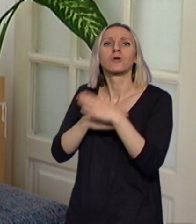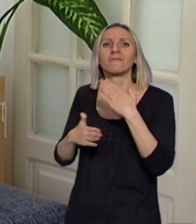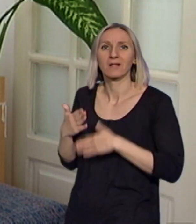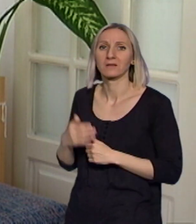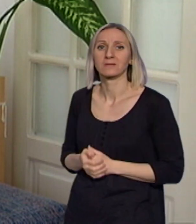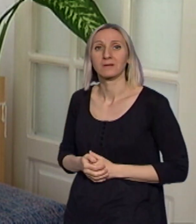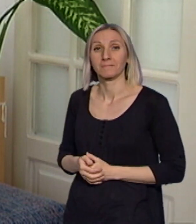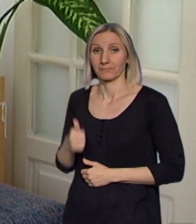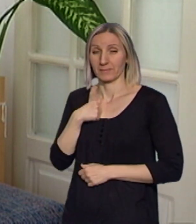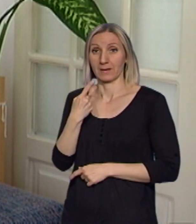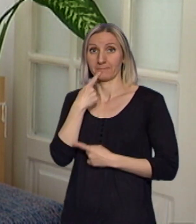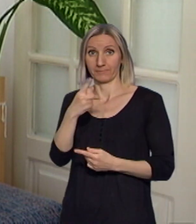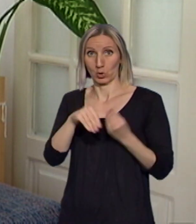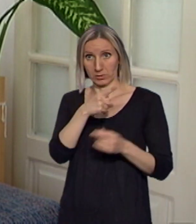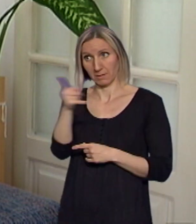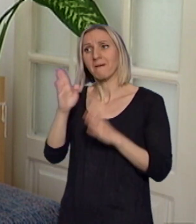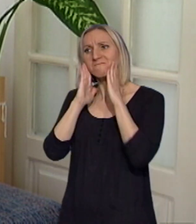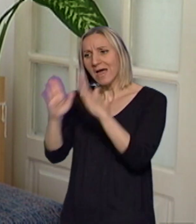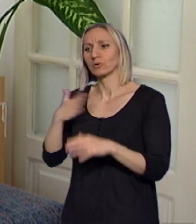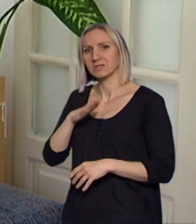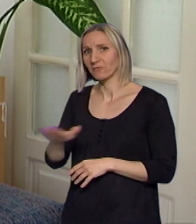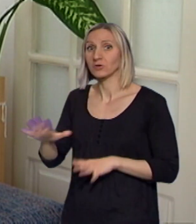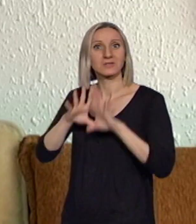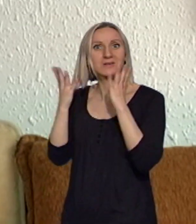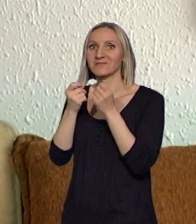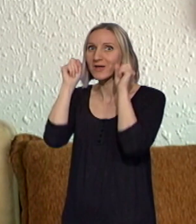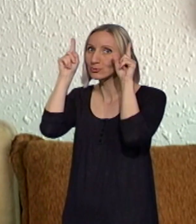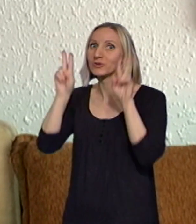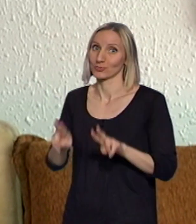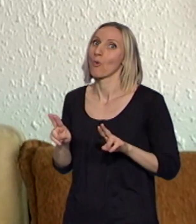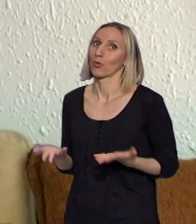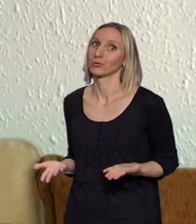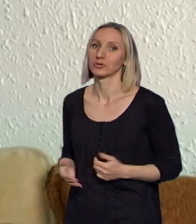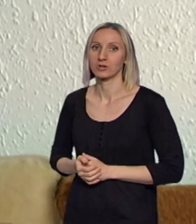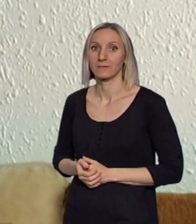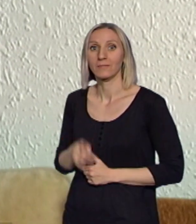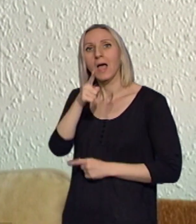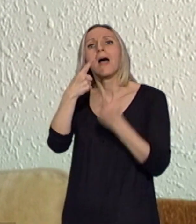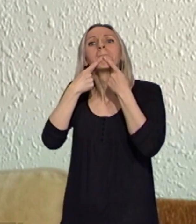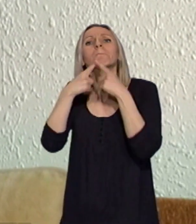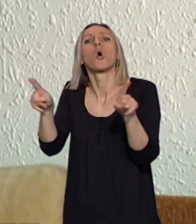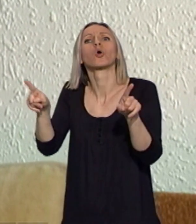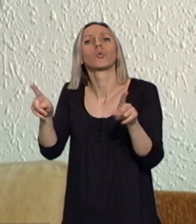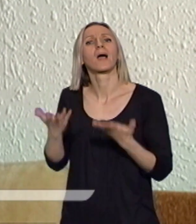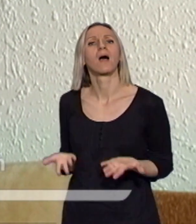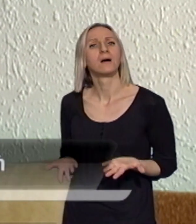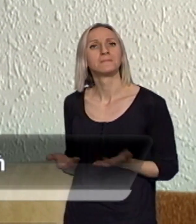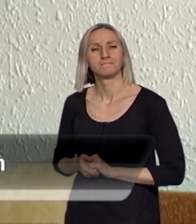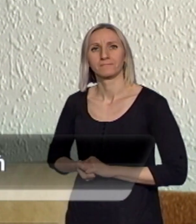u vašu decu, jer sva čuda su moguća. Imaš li neku poruku za naše gledalce?